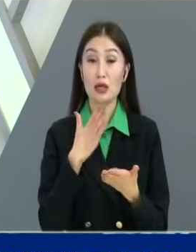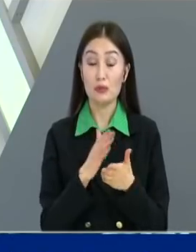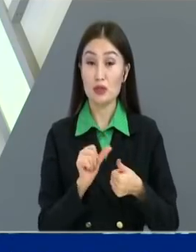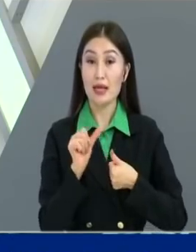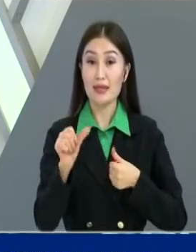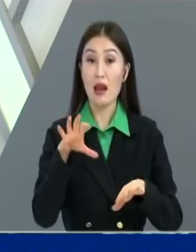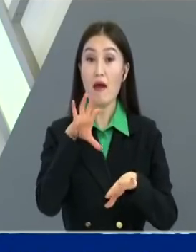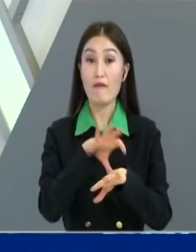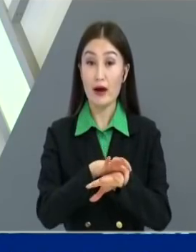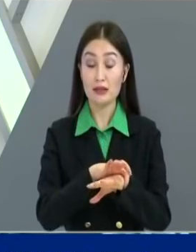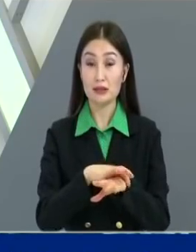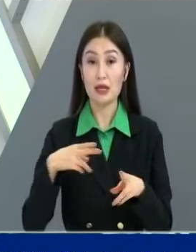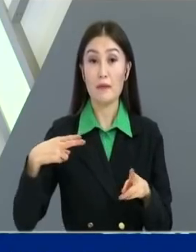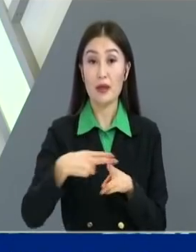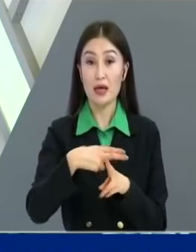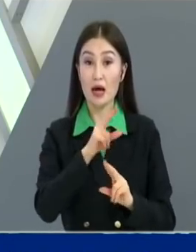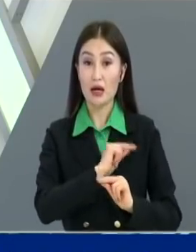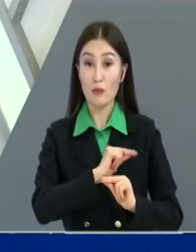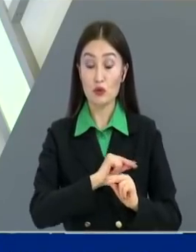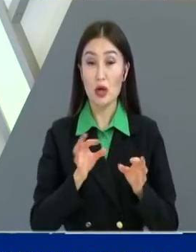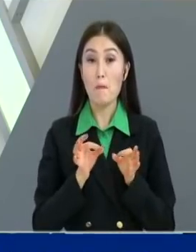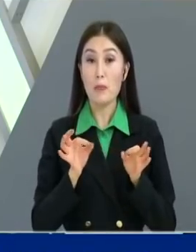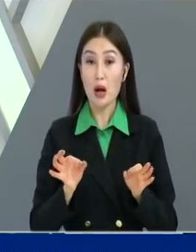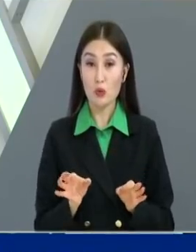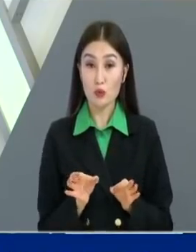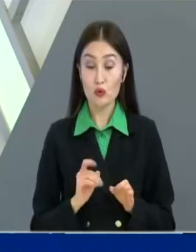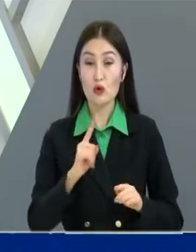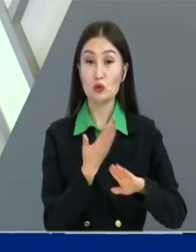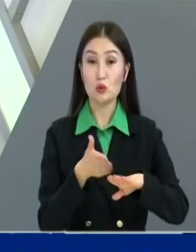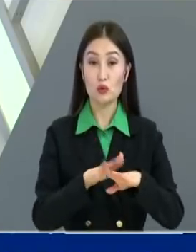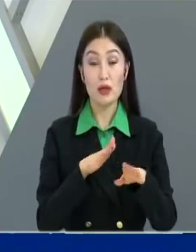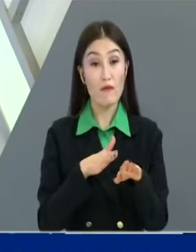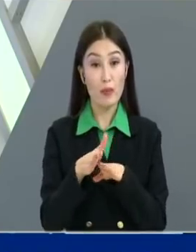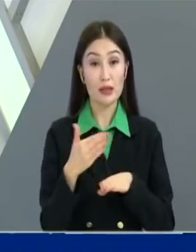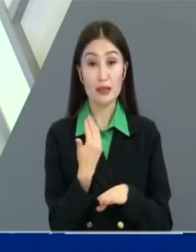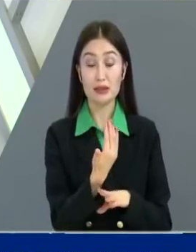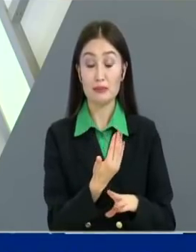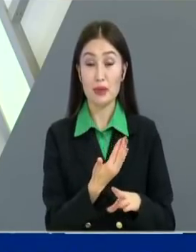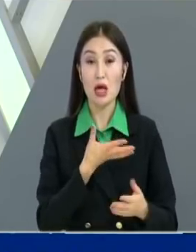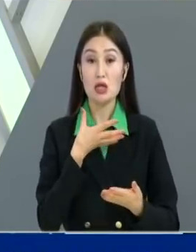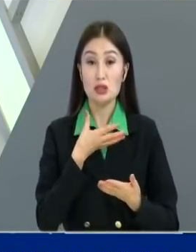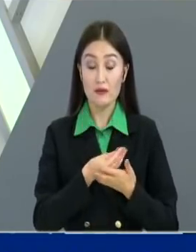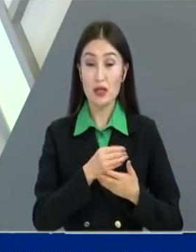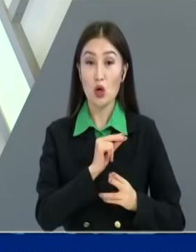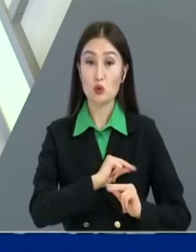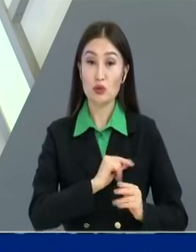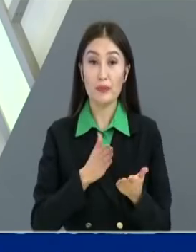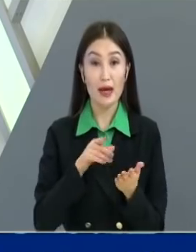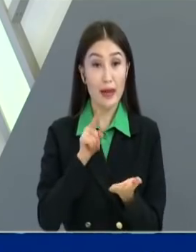отдельные факты воспрепятствования работе прокуроров, что затрудняет выполнение ими своих непосредственных служебных